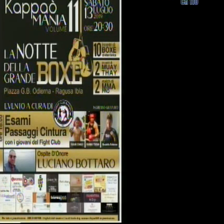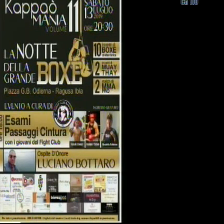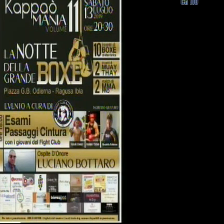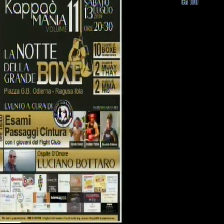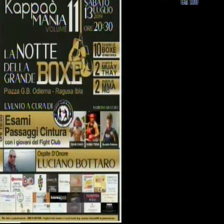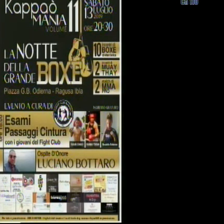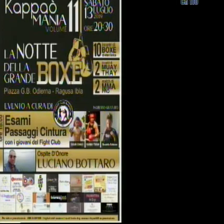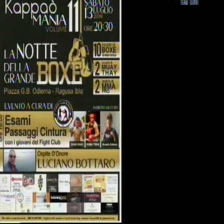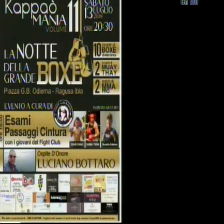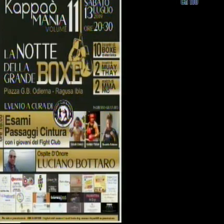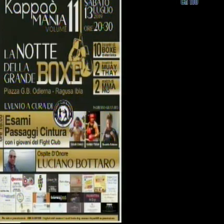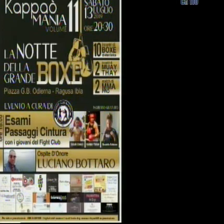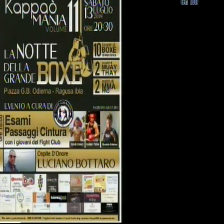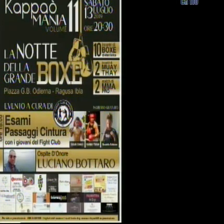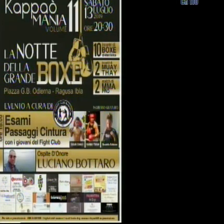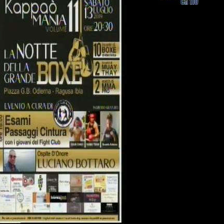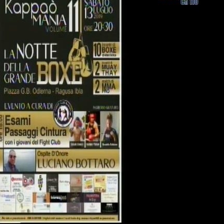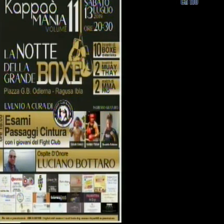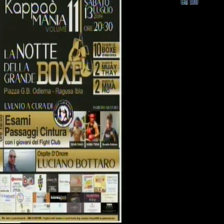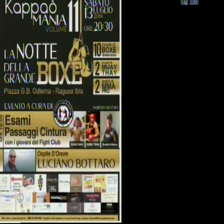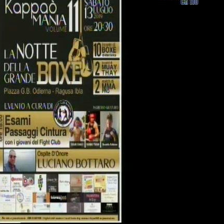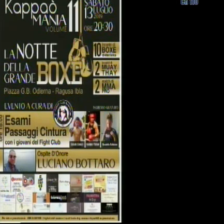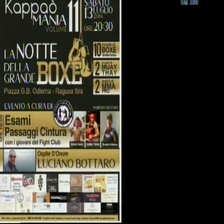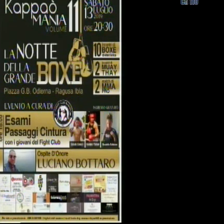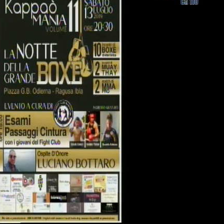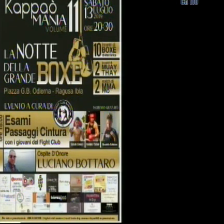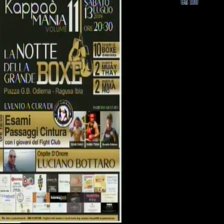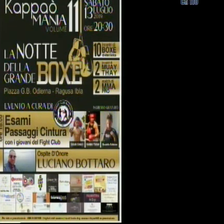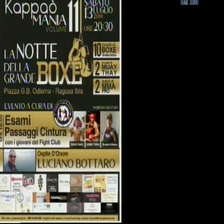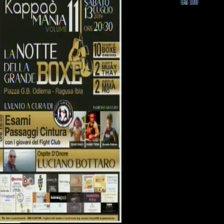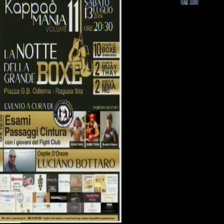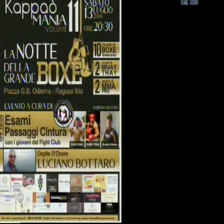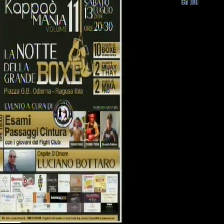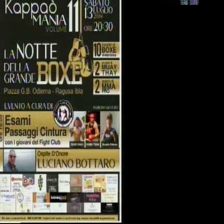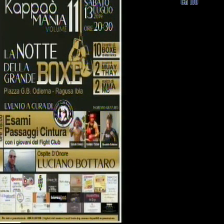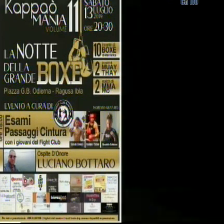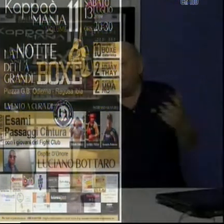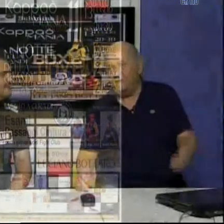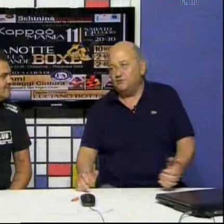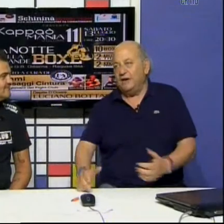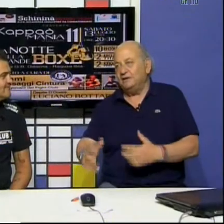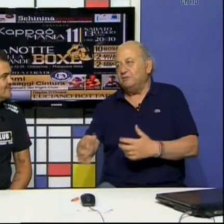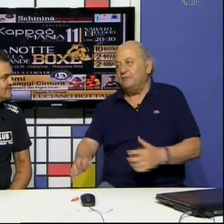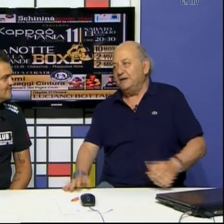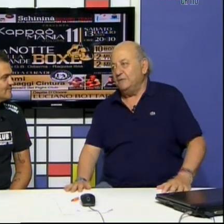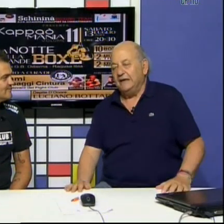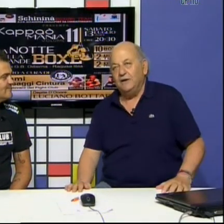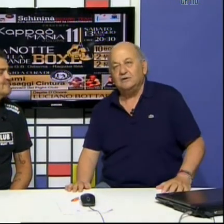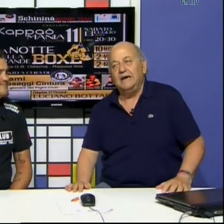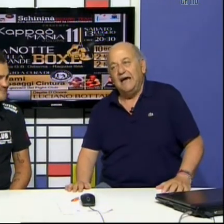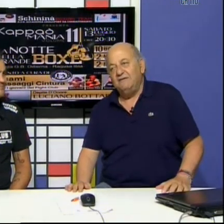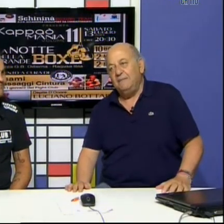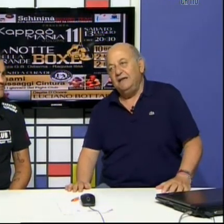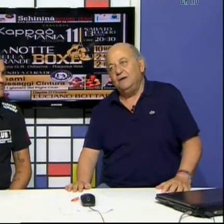E allora abbiamo anche questo, quindi è un modo di passare una serata, tra l'altro la villa è a 2 passi, si può prendere un gelato, si può prendere qualche